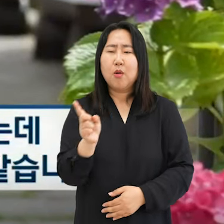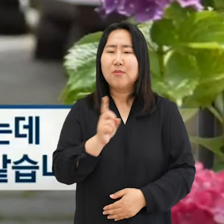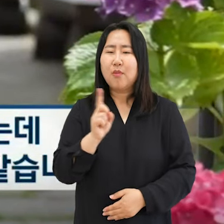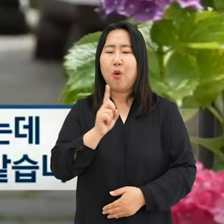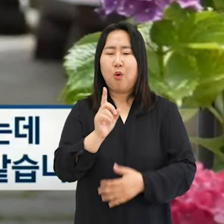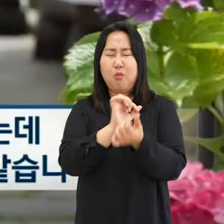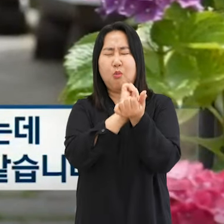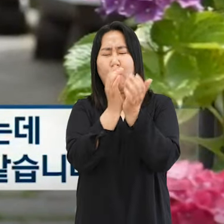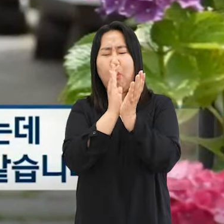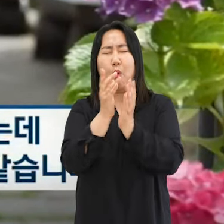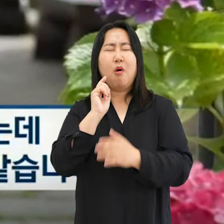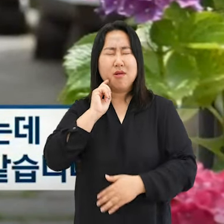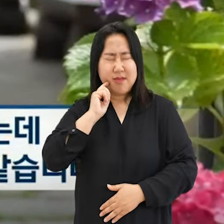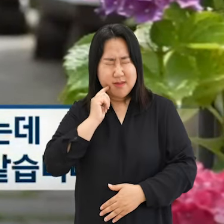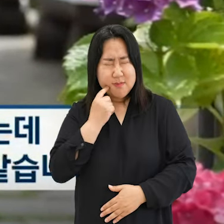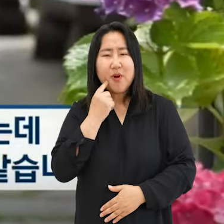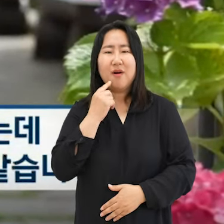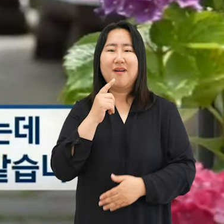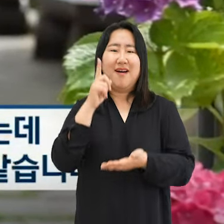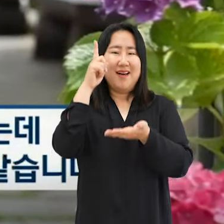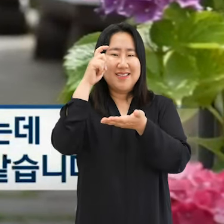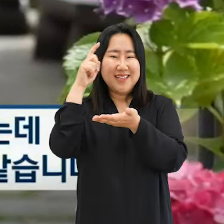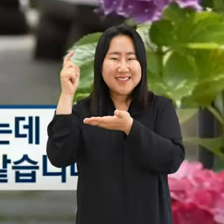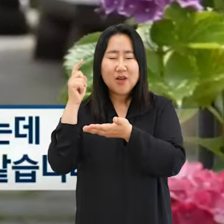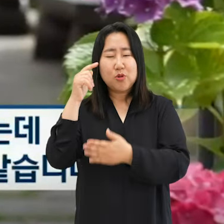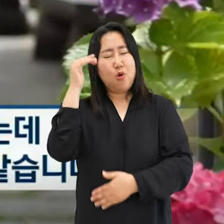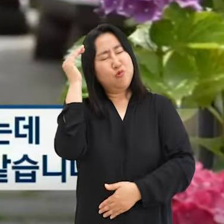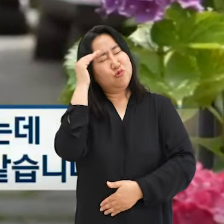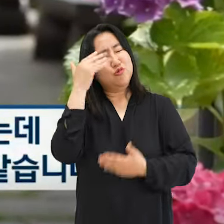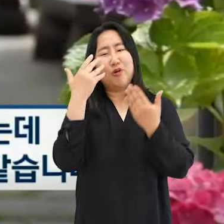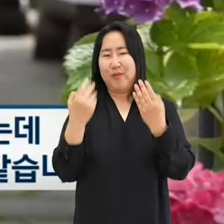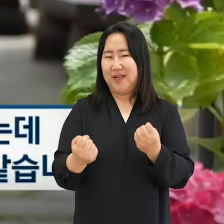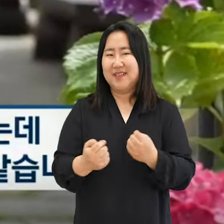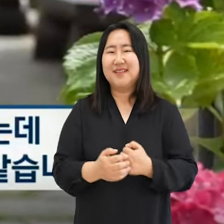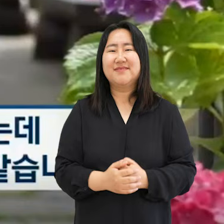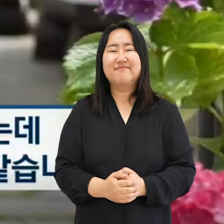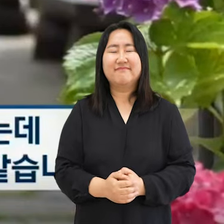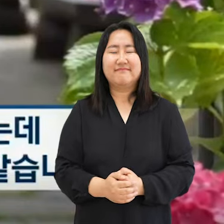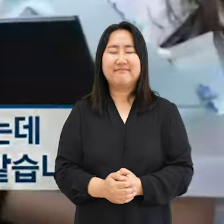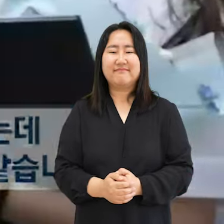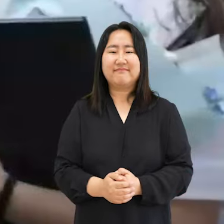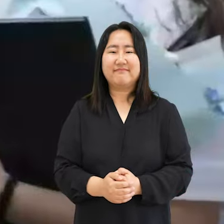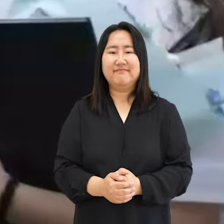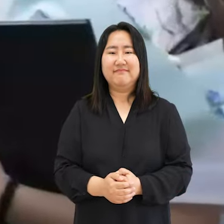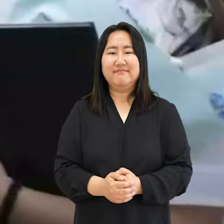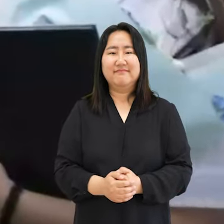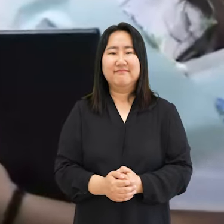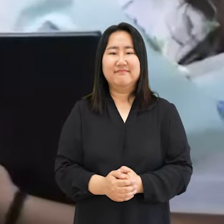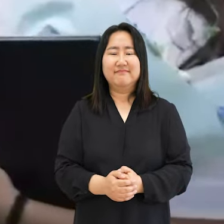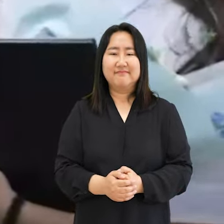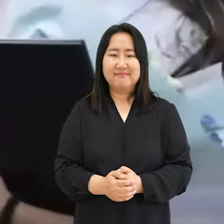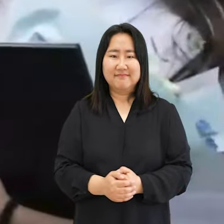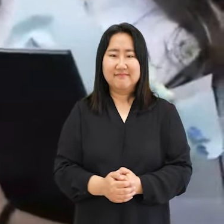무엇보다도 수국이 너무 예뻐가지고 사진도 찍고 너무 구경할 게 많은 것 같습니다.